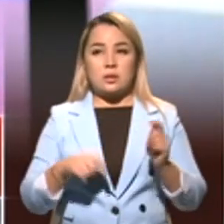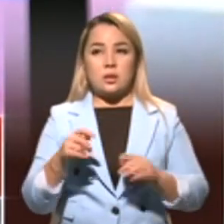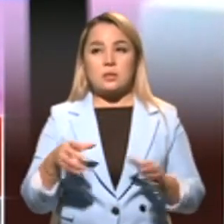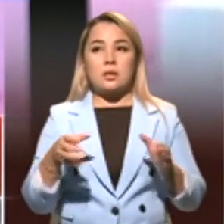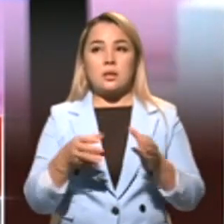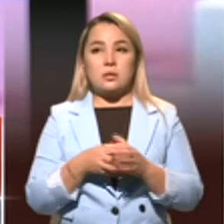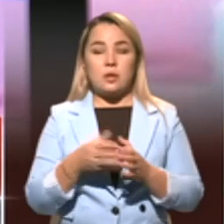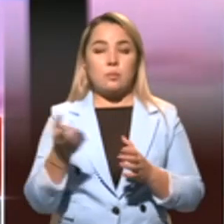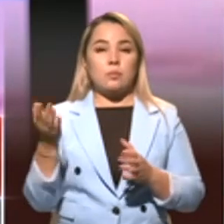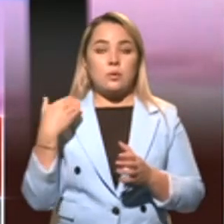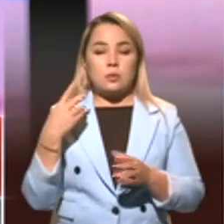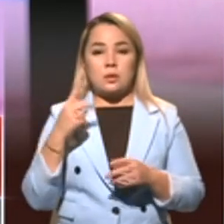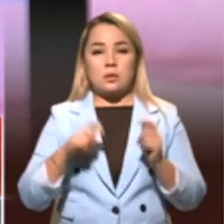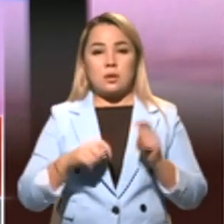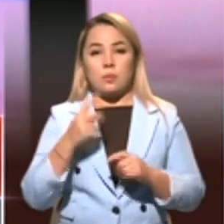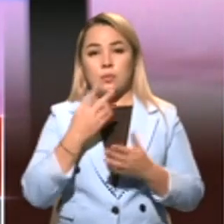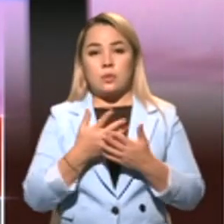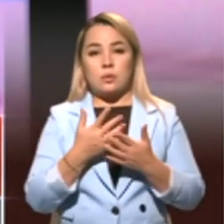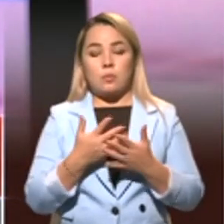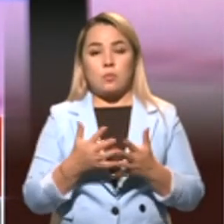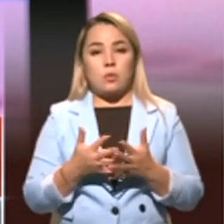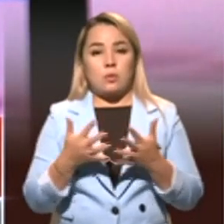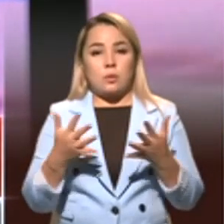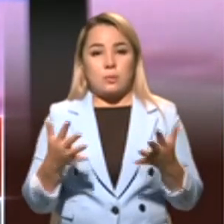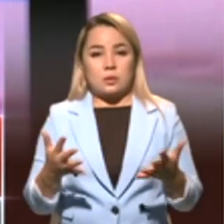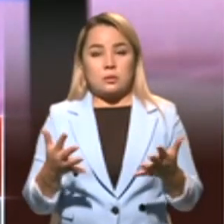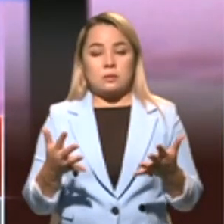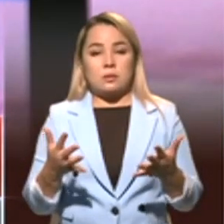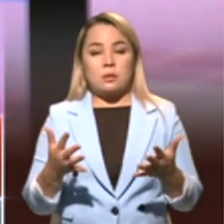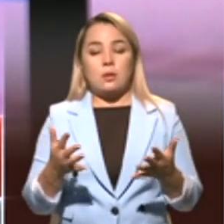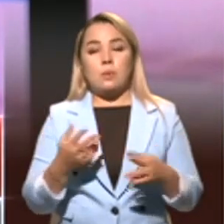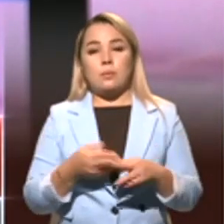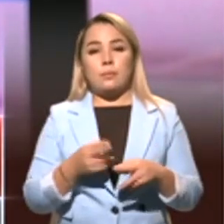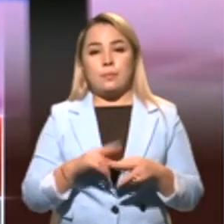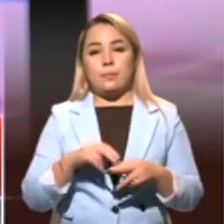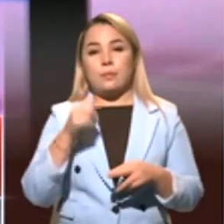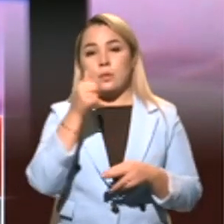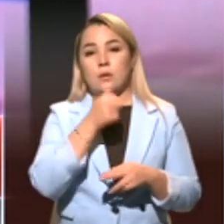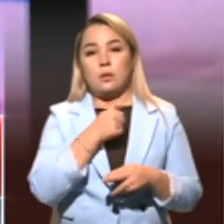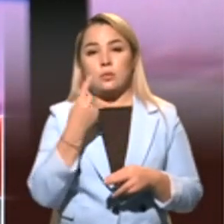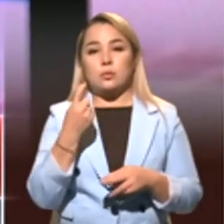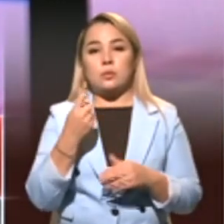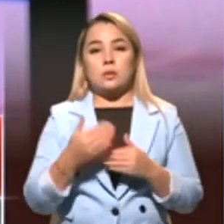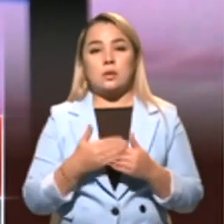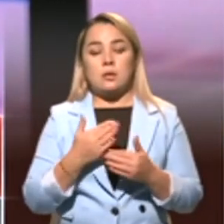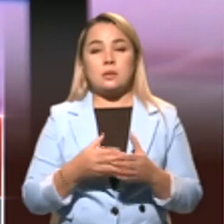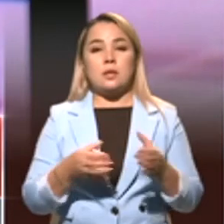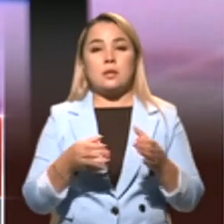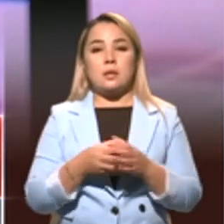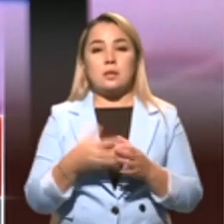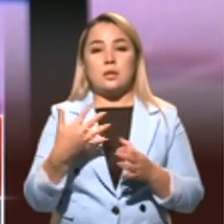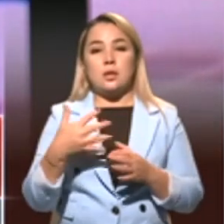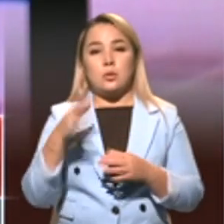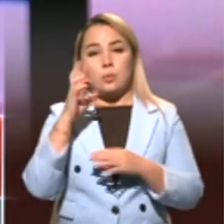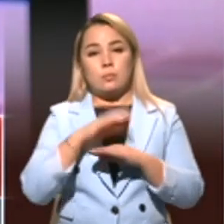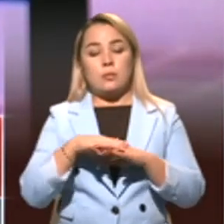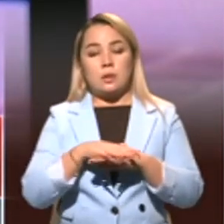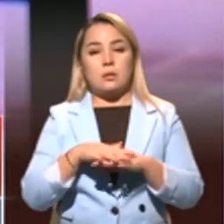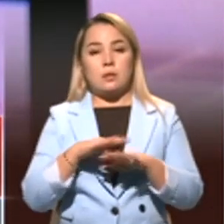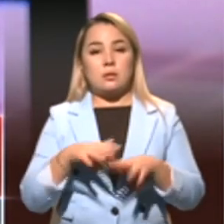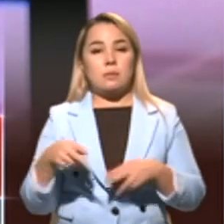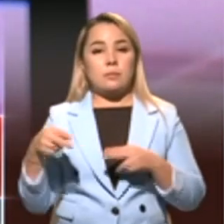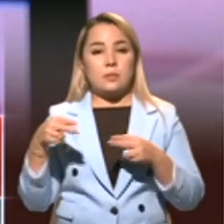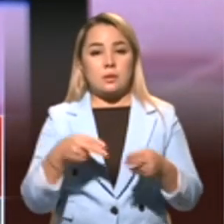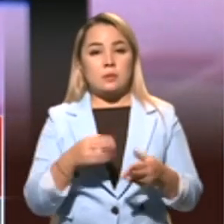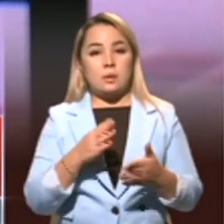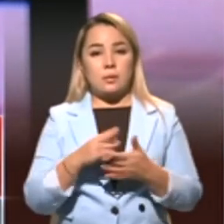делегациялар бұрынғы съездермен салыстырғанда қомақты. Биыл 100-ден аса делегация 50 мемлекеттен келіп отыр. Соның